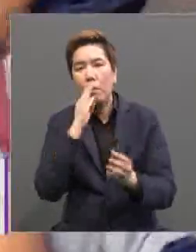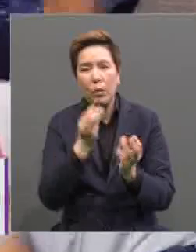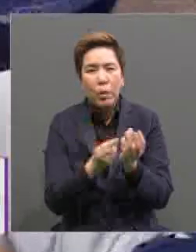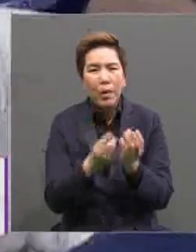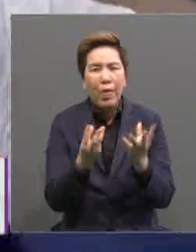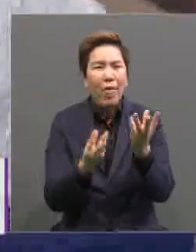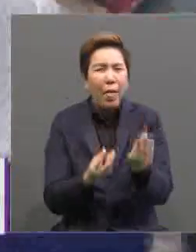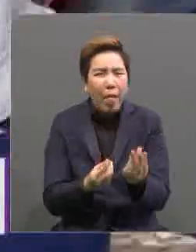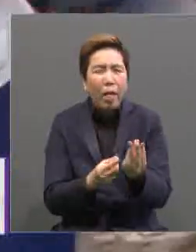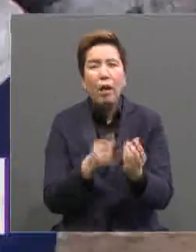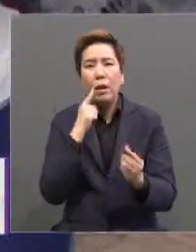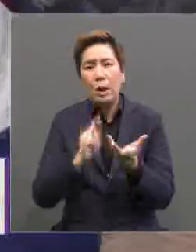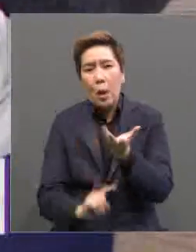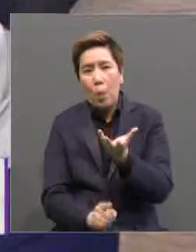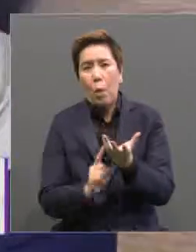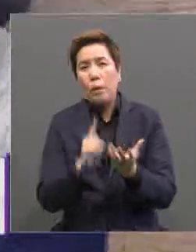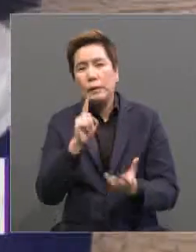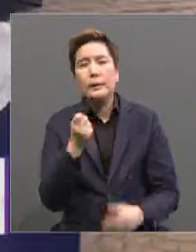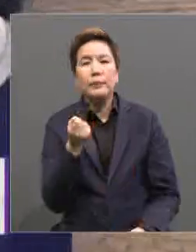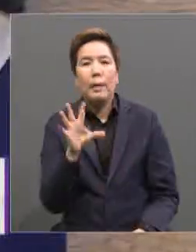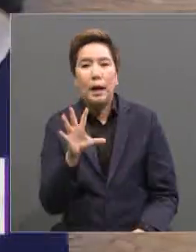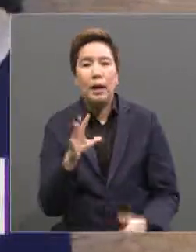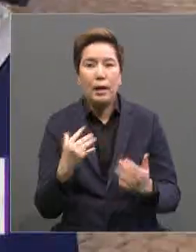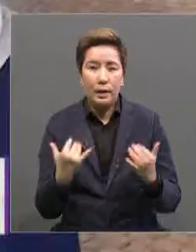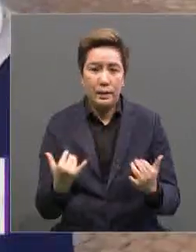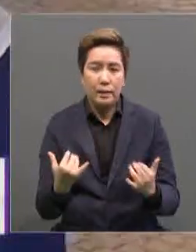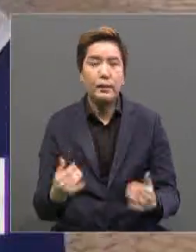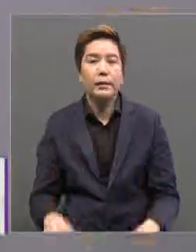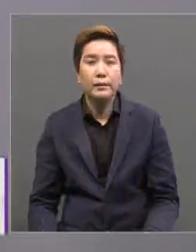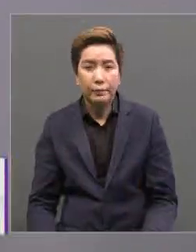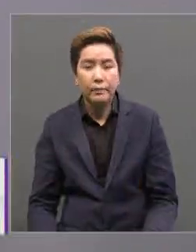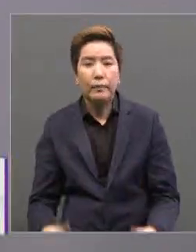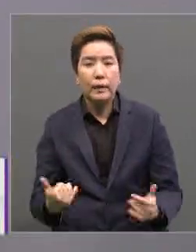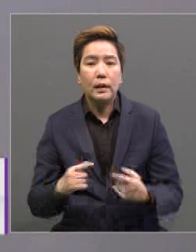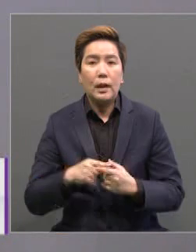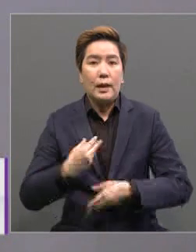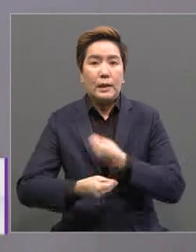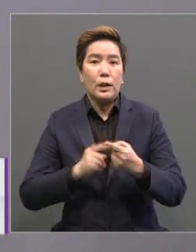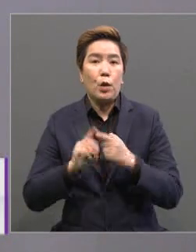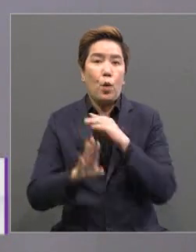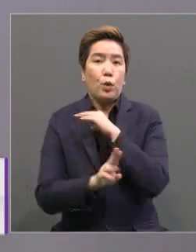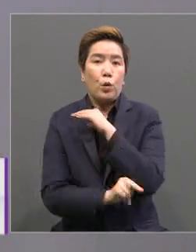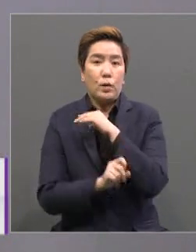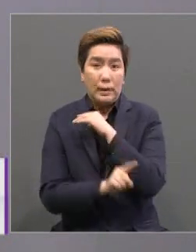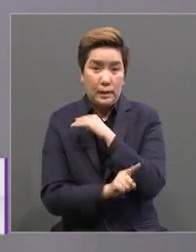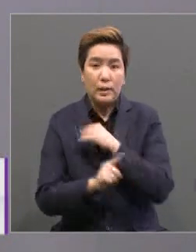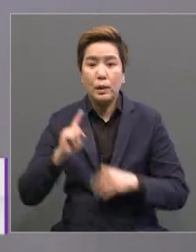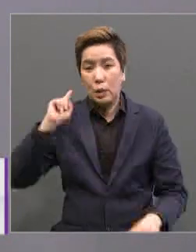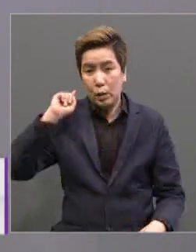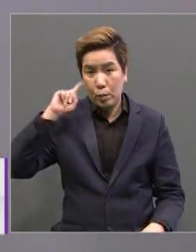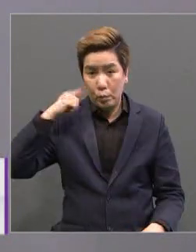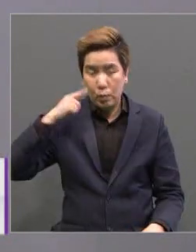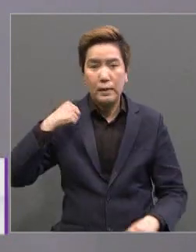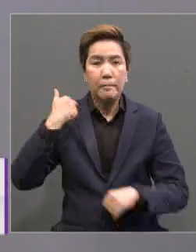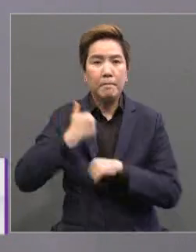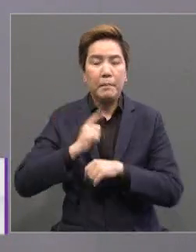วนลูกตกไซส์ราคาจะอยู่กิโลกรัมละ15บาทค่ะทางด้านของพาณิชย์จังหวัดนครศรีธรรมราชนางประภัยเพชรพง